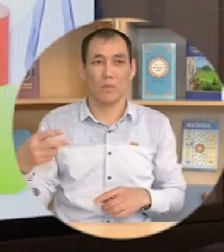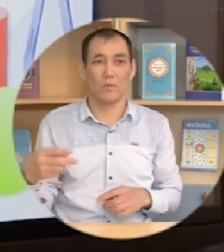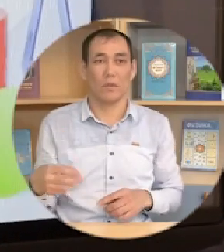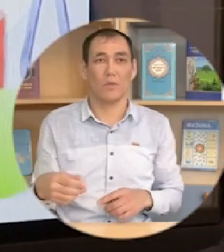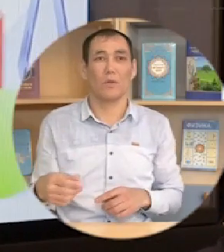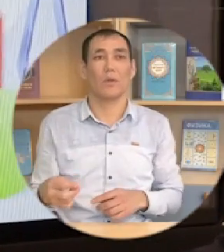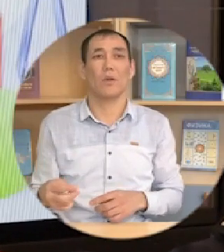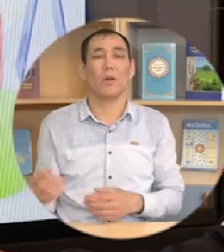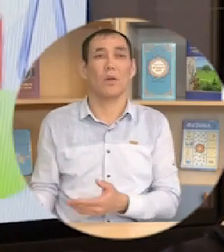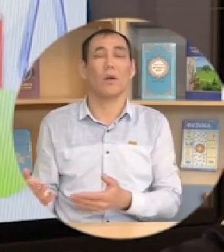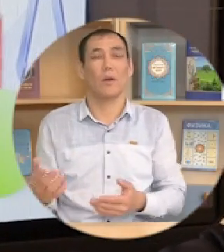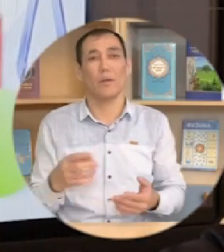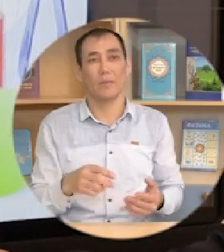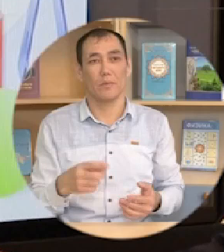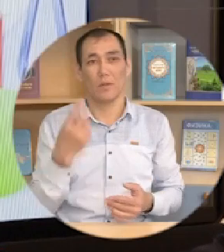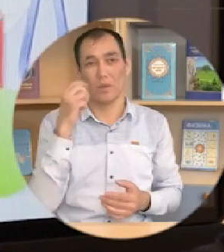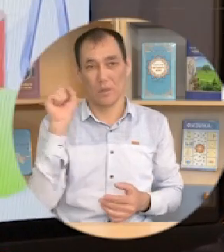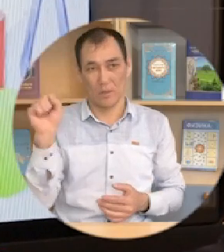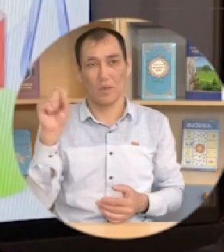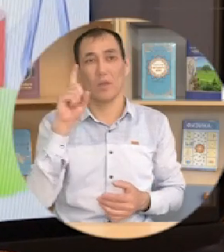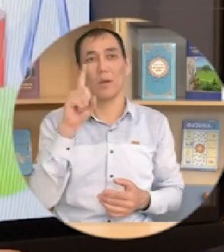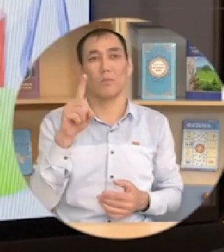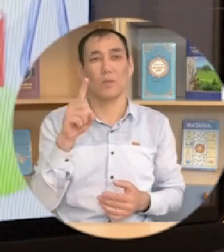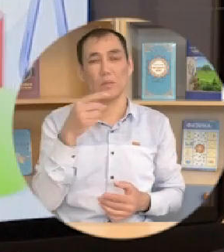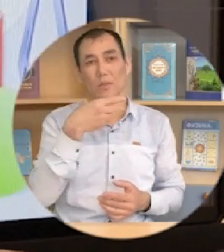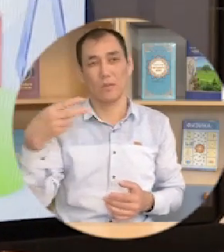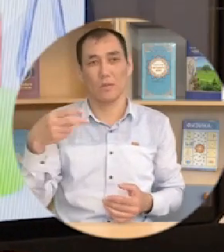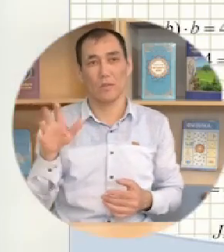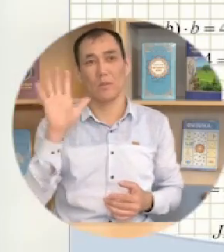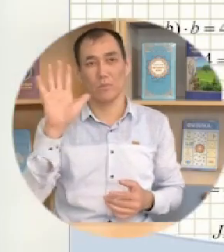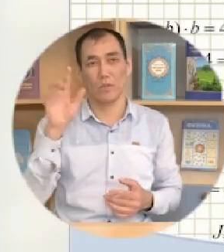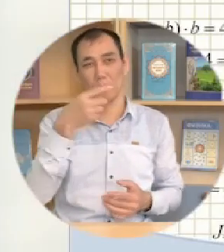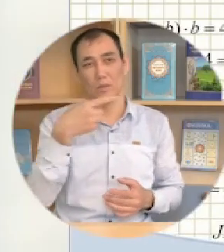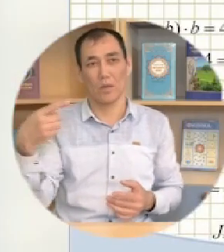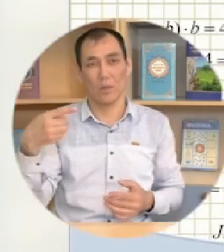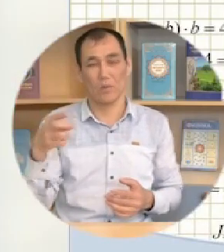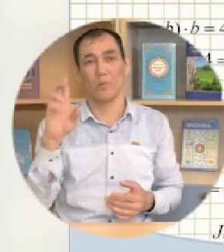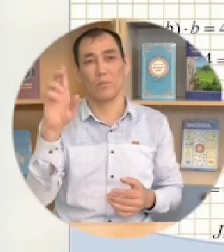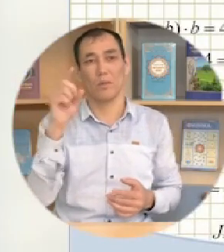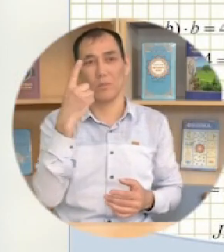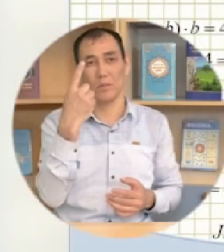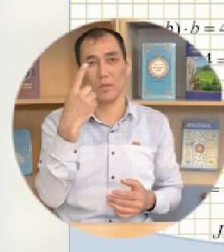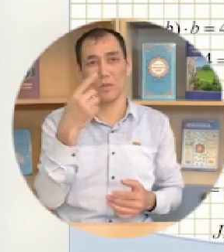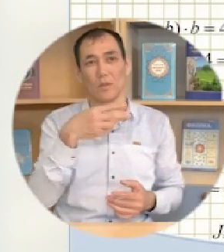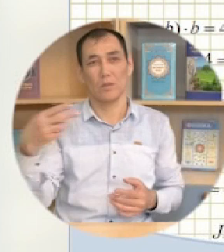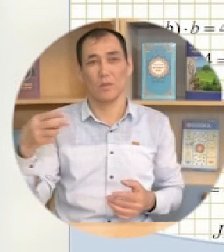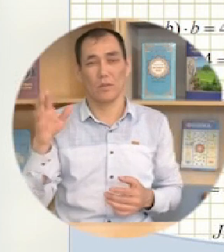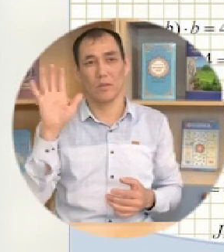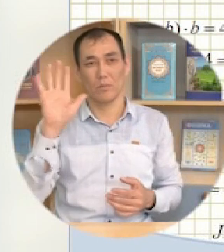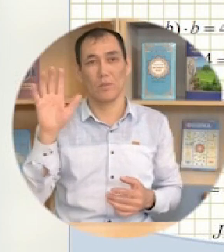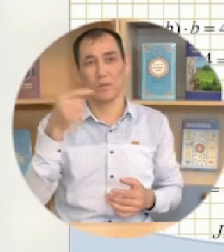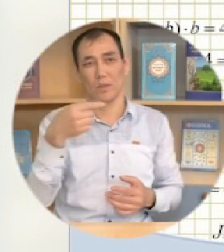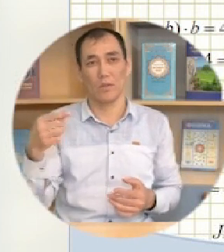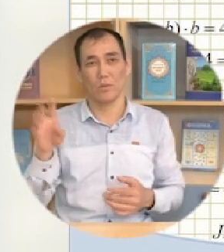қоятығым болсақ, А1 тең 5 алынған В1 тең 5